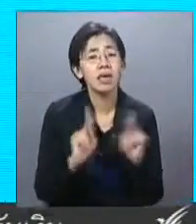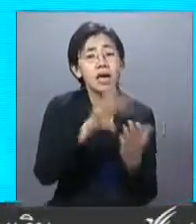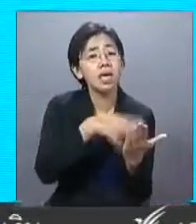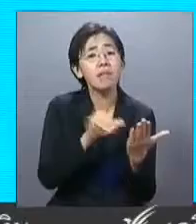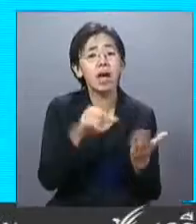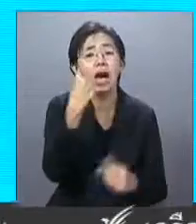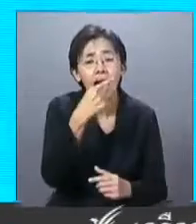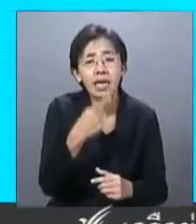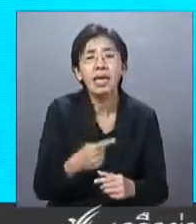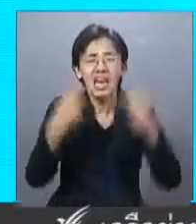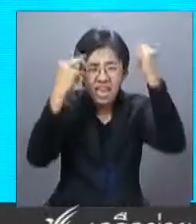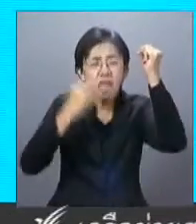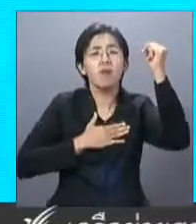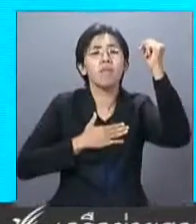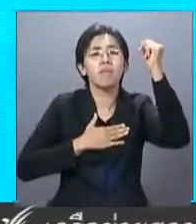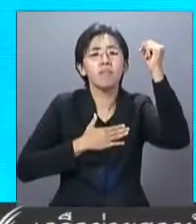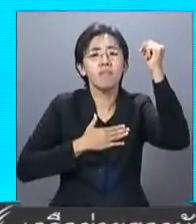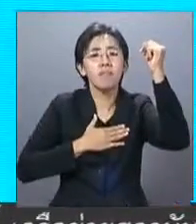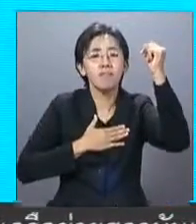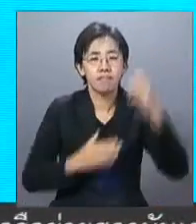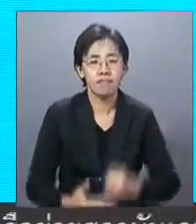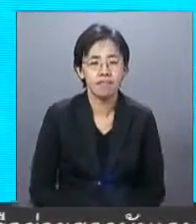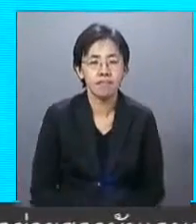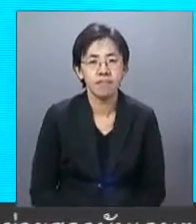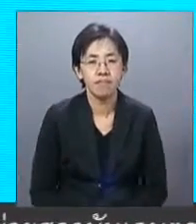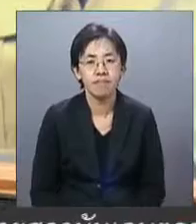ใครนายกรัฐมนตรีก็ไอ้ผมนี่อีกแหละ